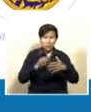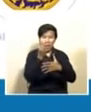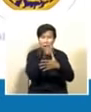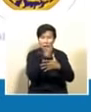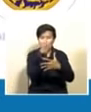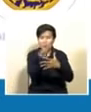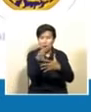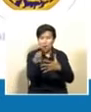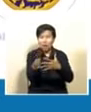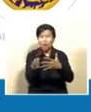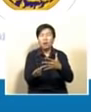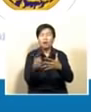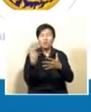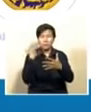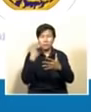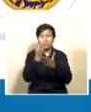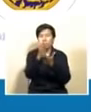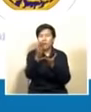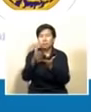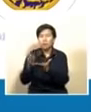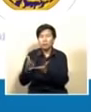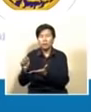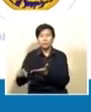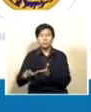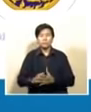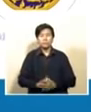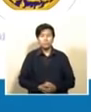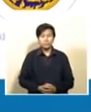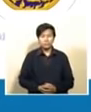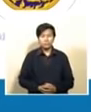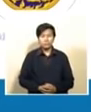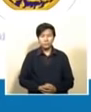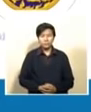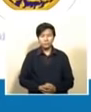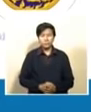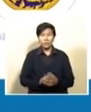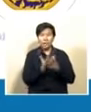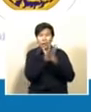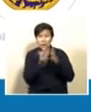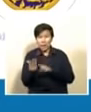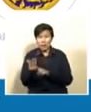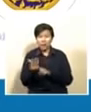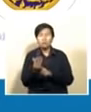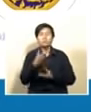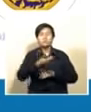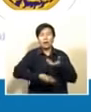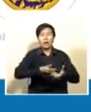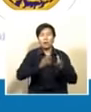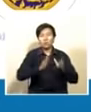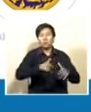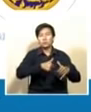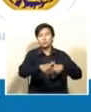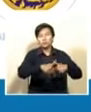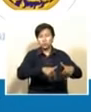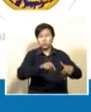เป็นลำดับแรกในการที่กระจายอย่างทั่วถึงเพราะฉะนั้นวันนี้การกระจ